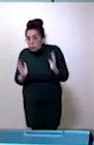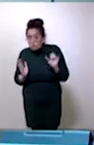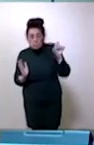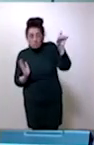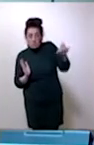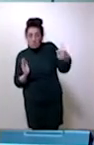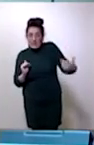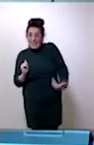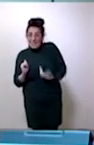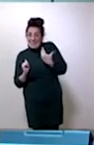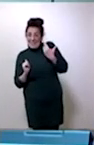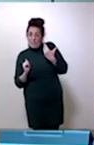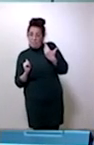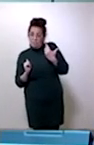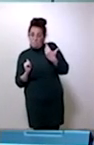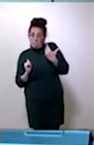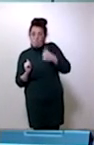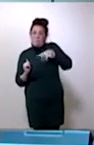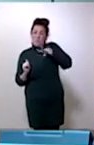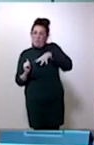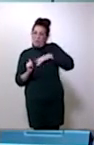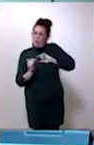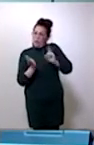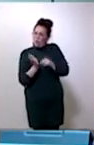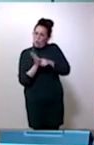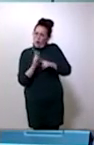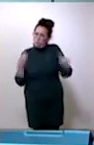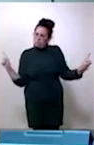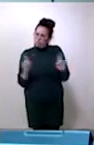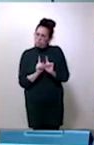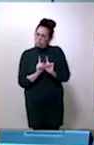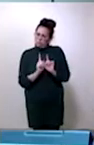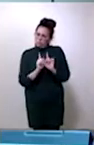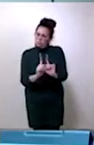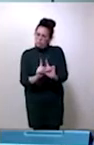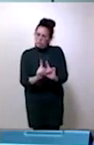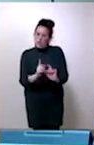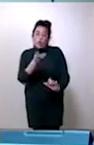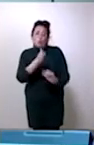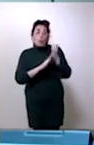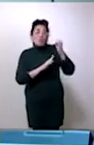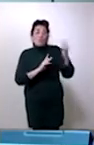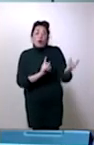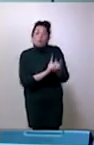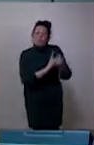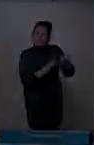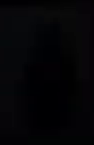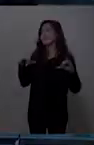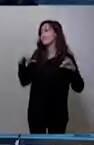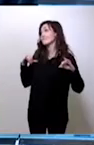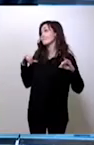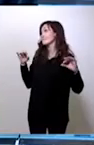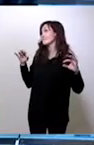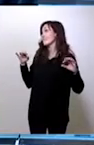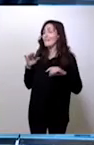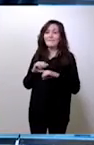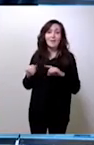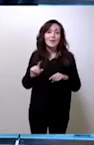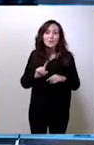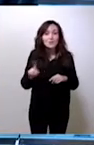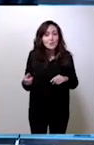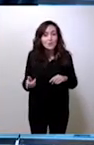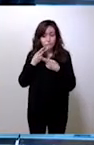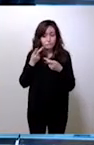accompagnées par un avocat et que la première consultation soit prise en charge par la ville de Bordeaux. Ce sujet ne supporte